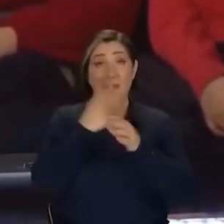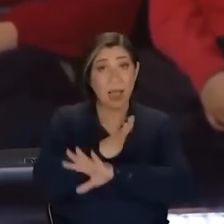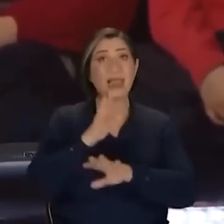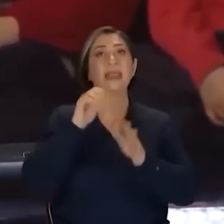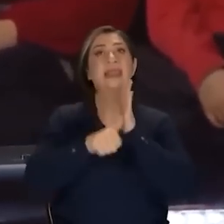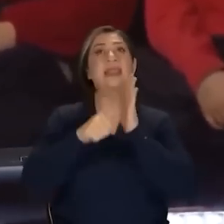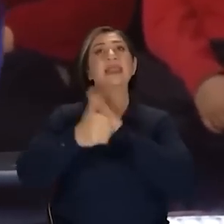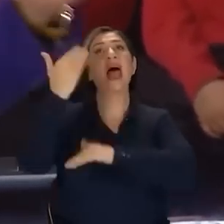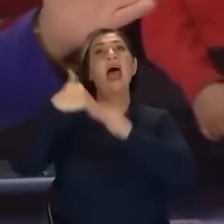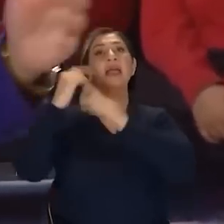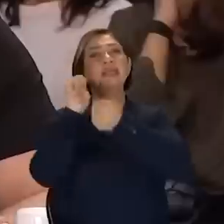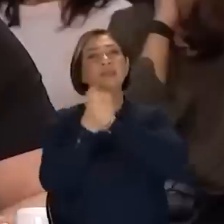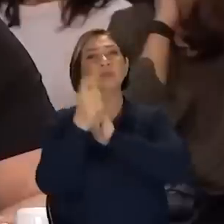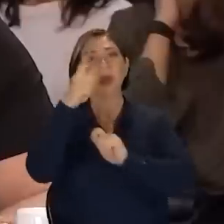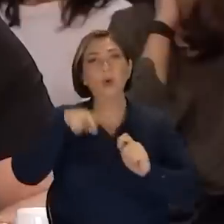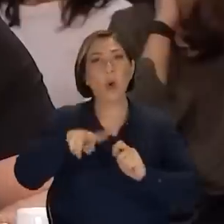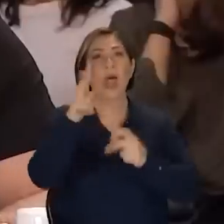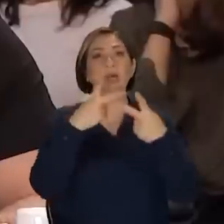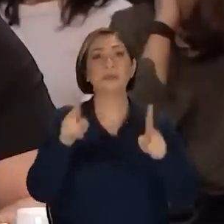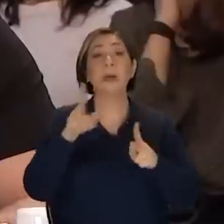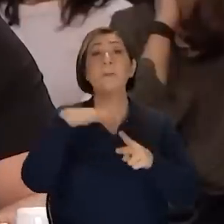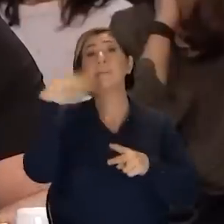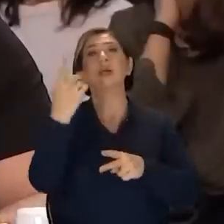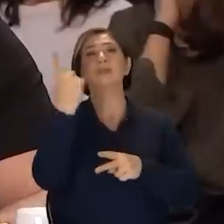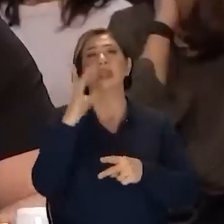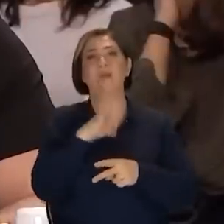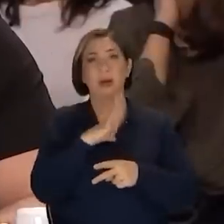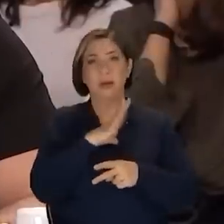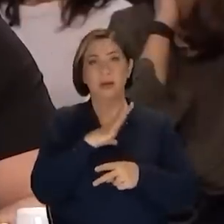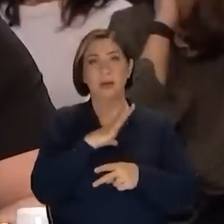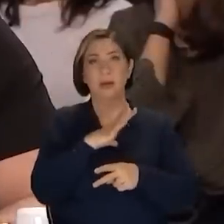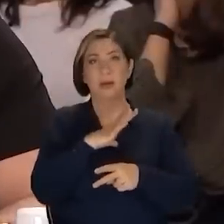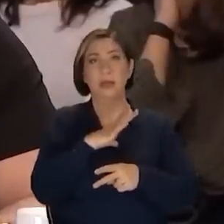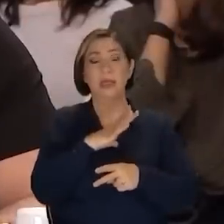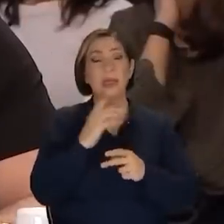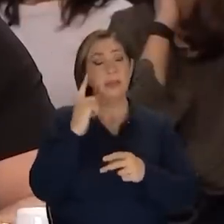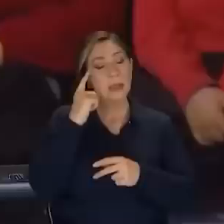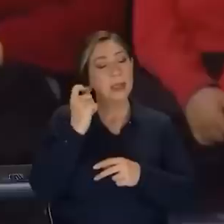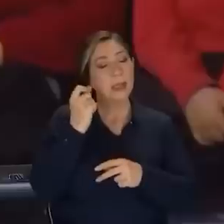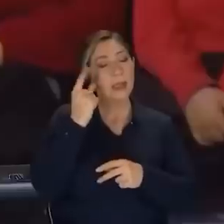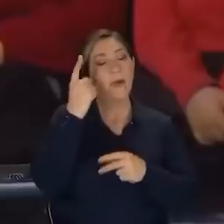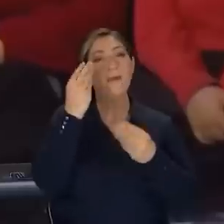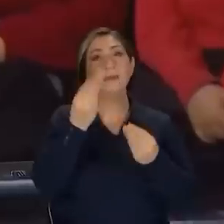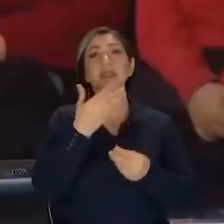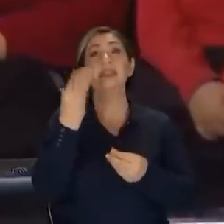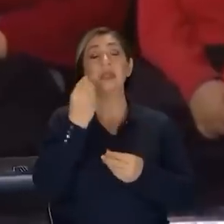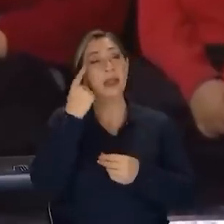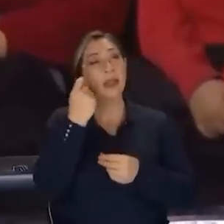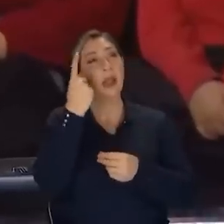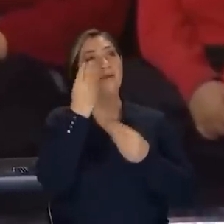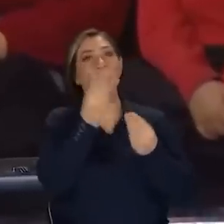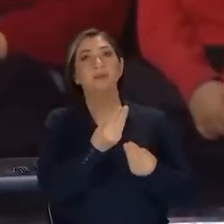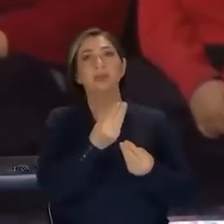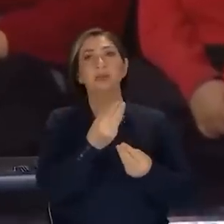tarihi değiştirmiş başka bir yol açmış bir de başka bir şey var ilham vermiş insanlara gençlere ilham